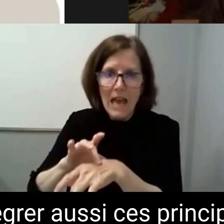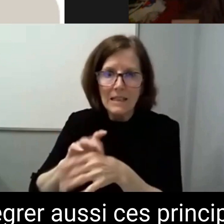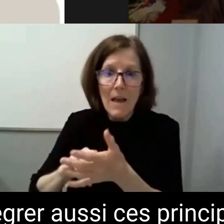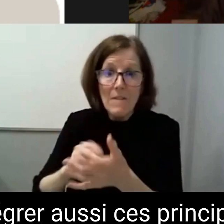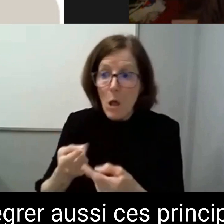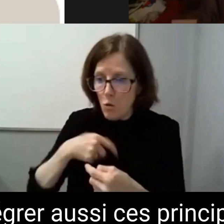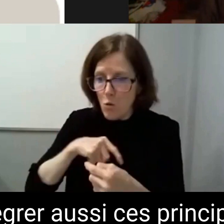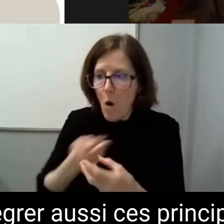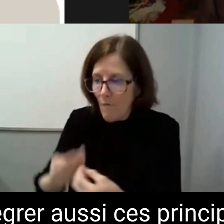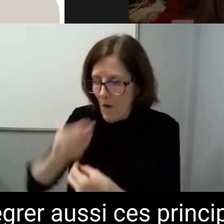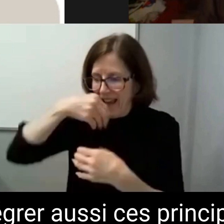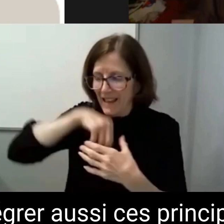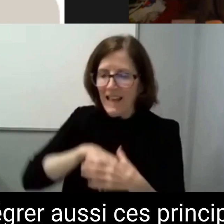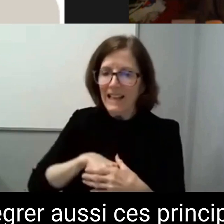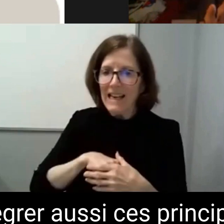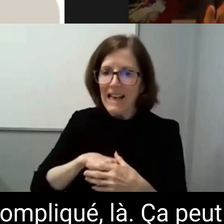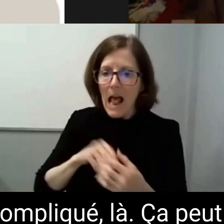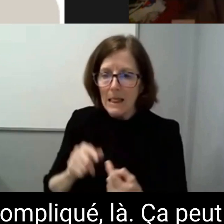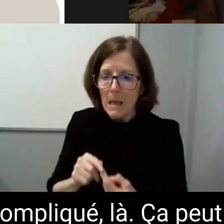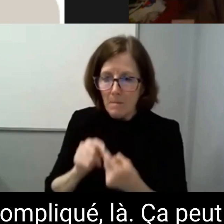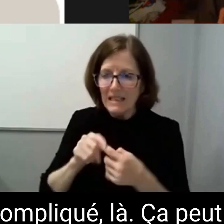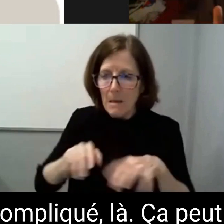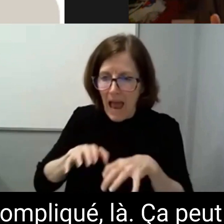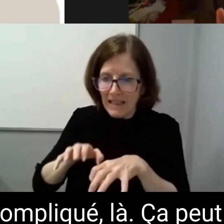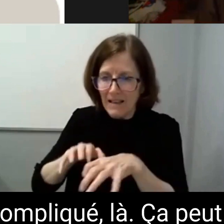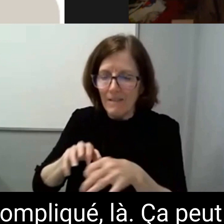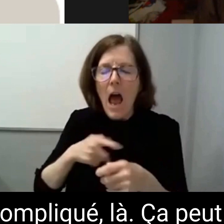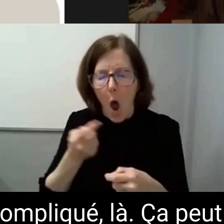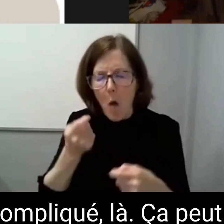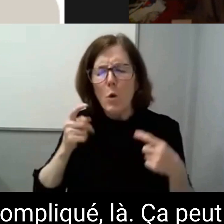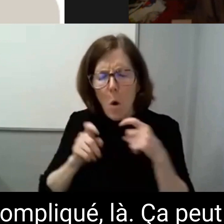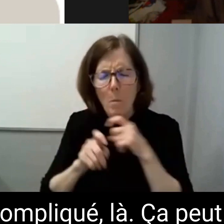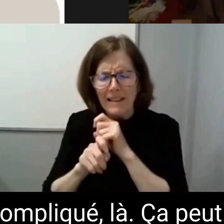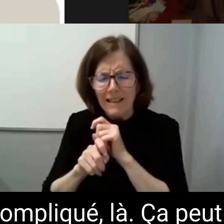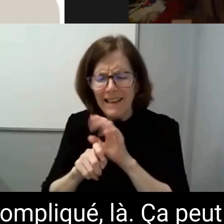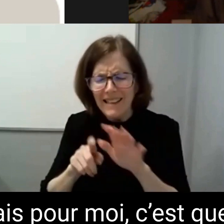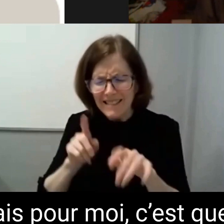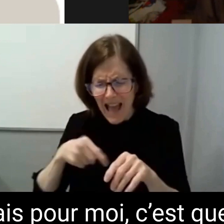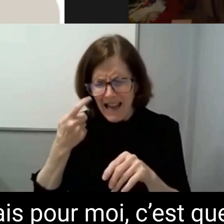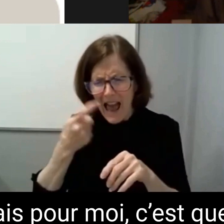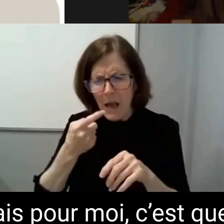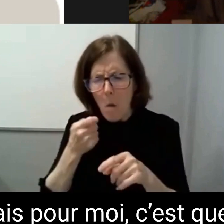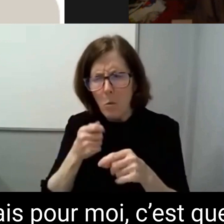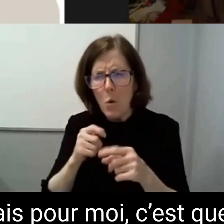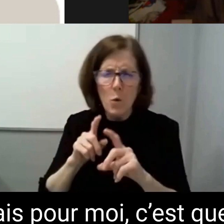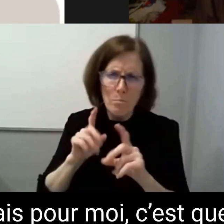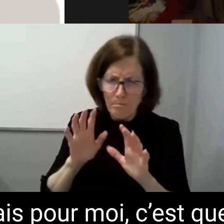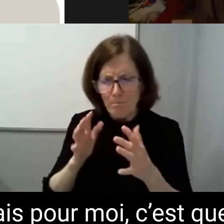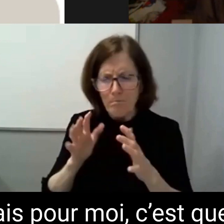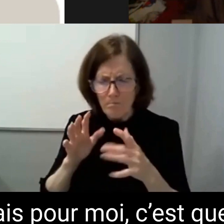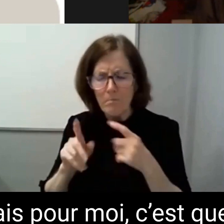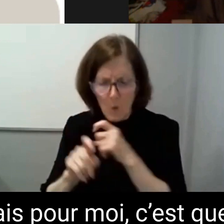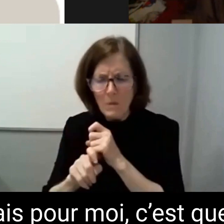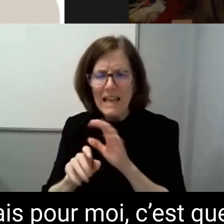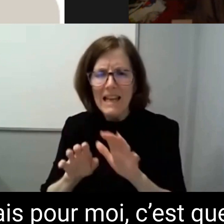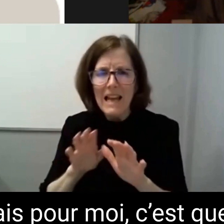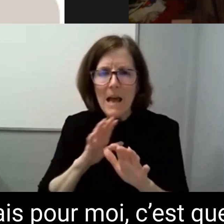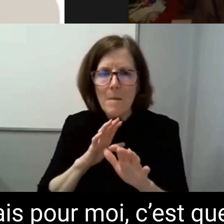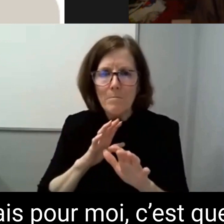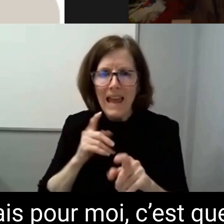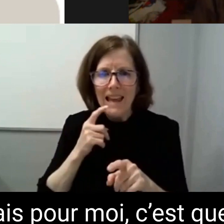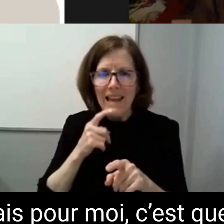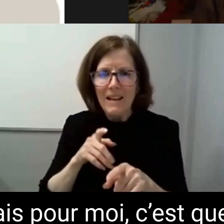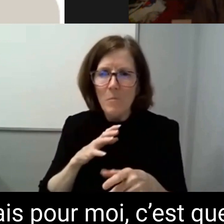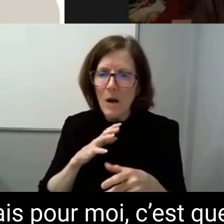ces principes actifs-là. C'est un peu compliqué, là, ça peut avoir l'air un peu métaphysique, mais pour moi, c'est quelque chose de super